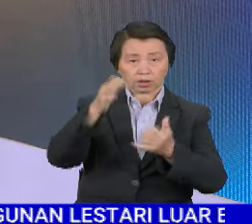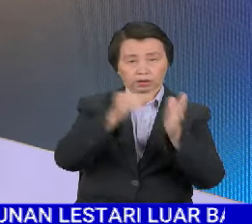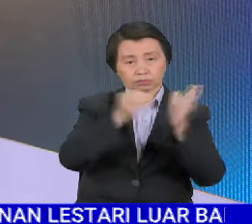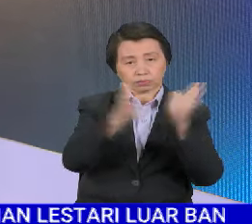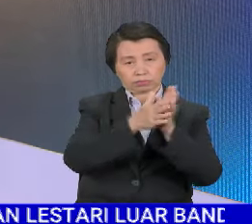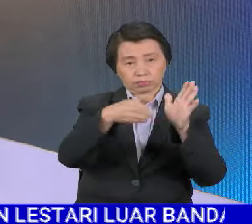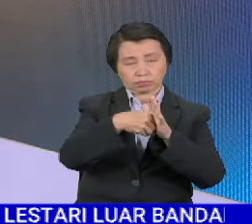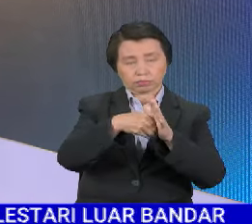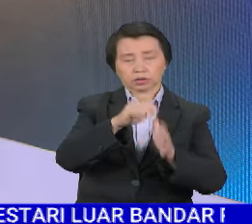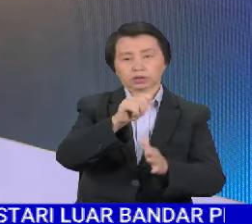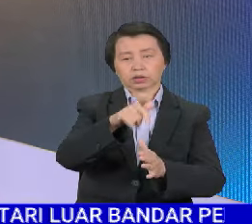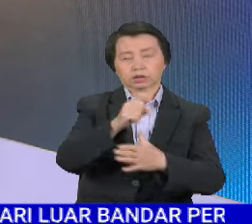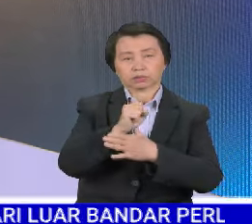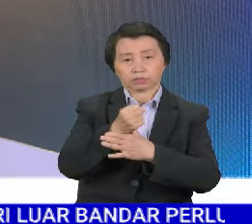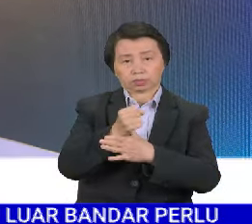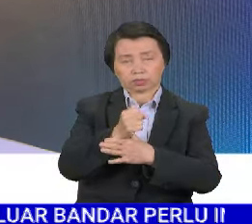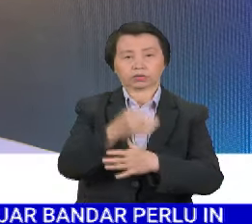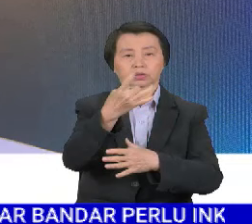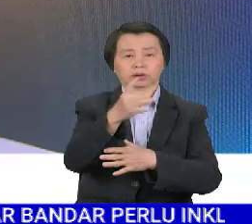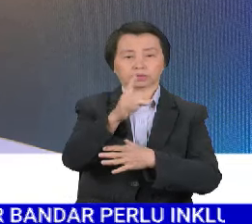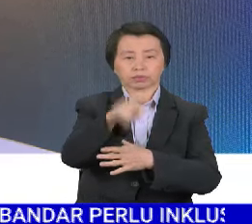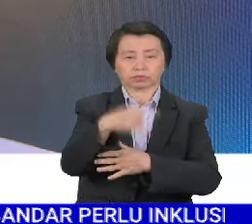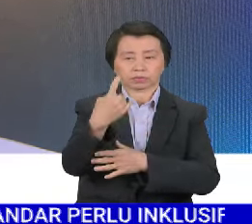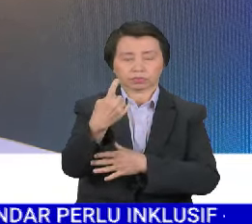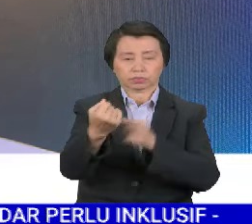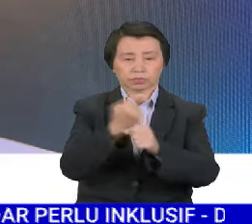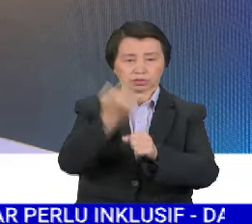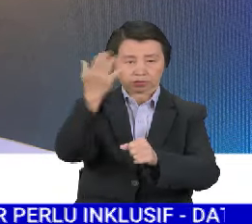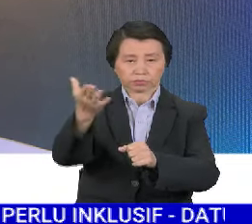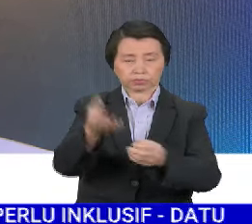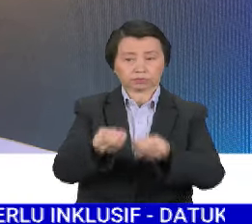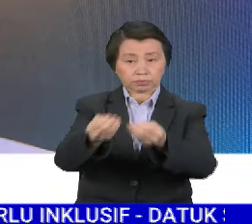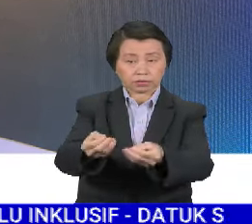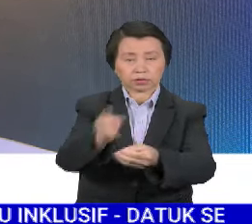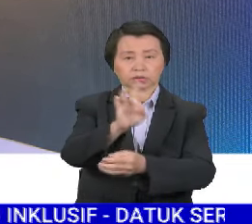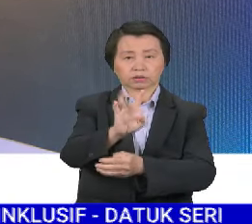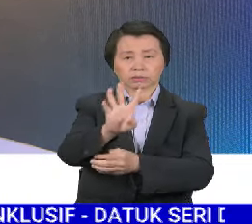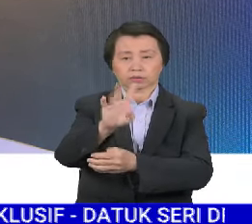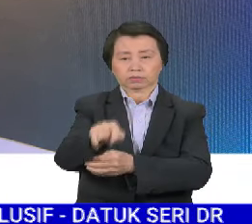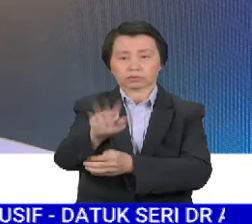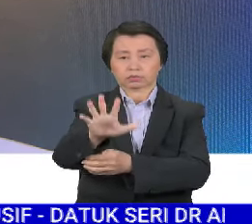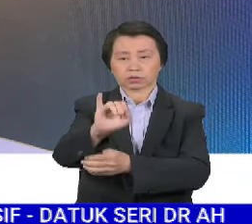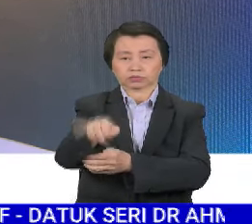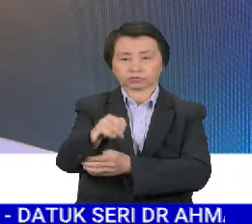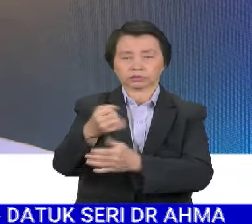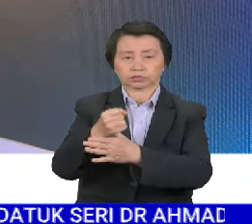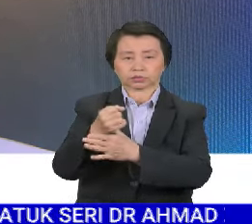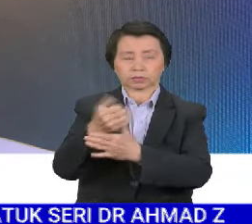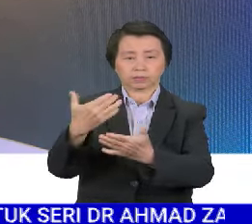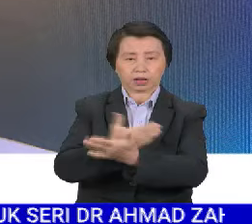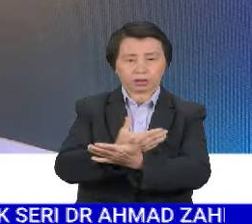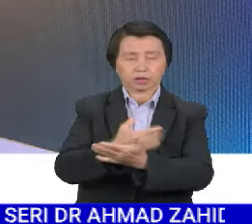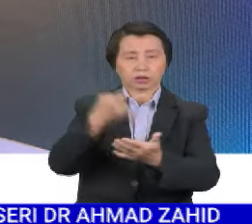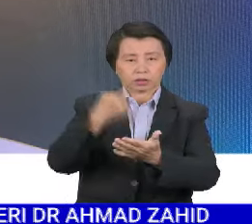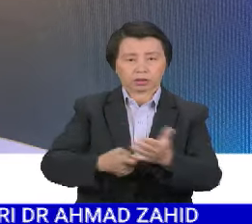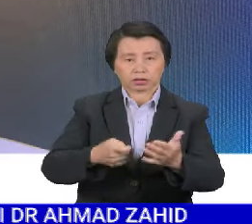tersenarai di pasaran ACE Bursa Malaysia pada 18 Januari tahun depan menawarkan 84.5 juta saham baharu